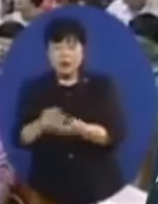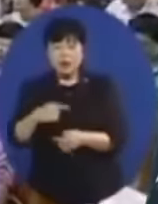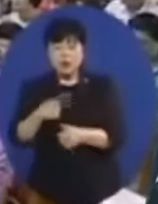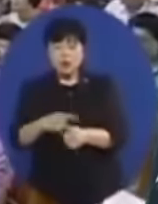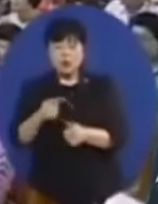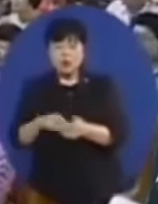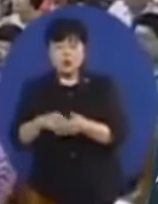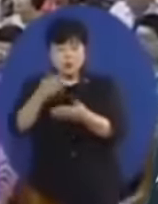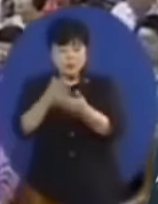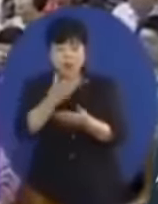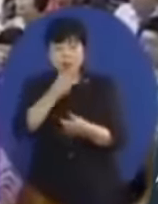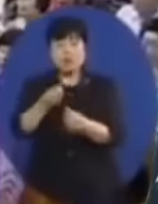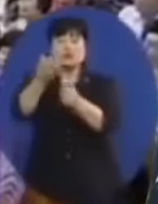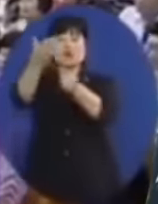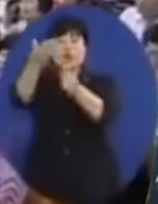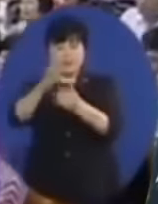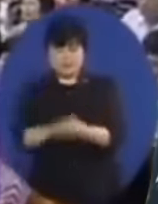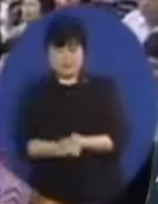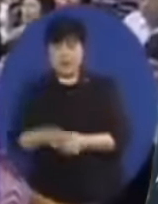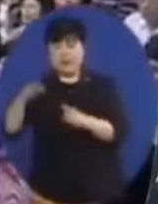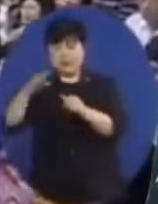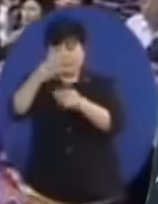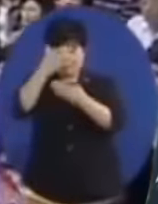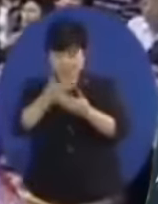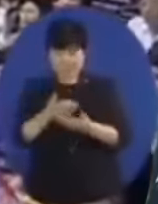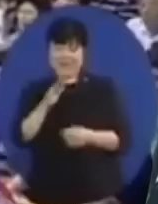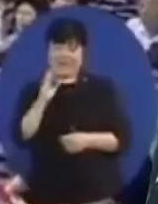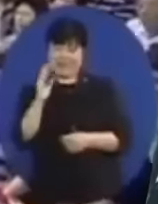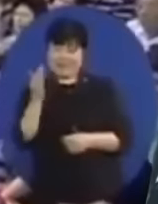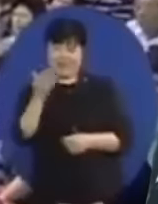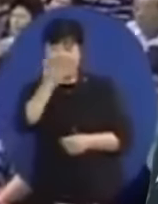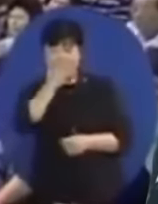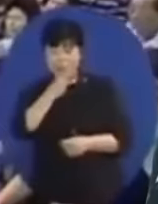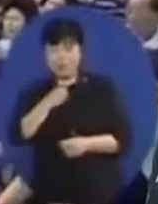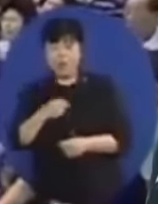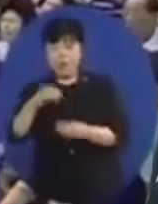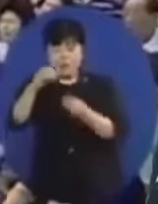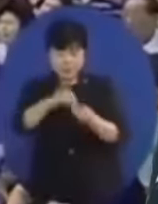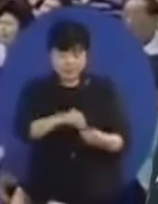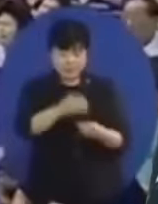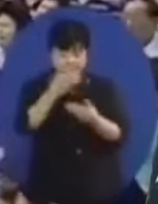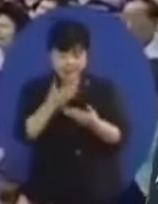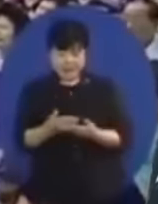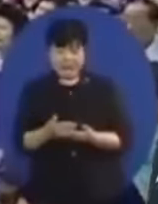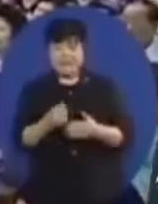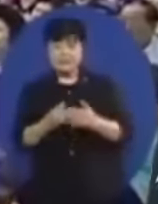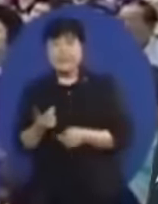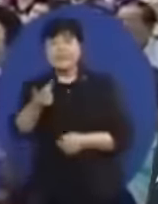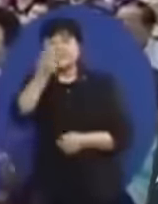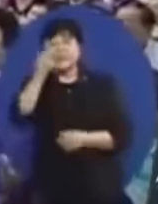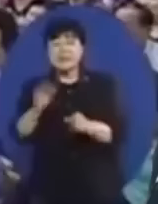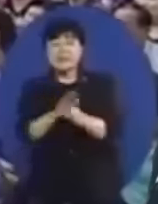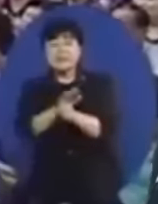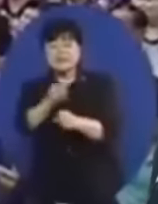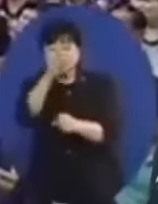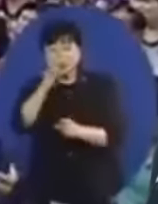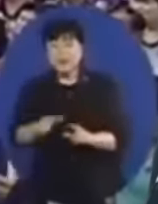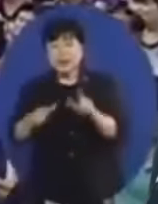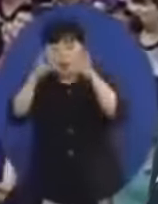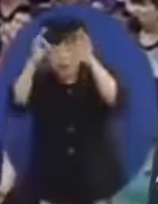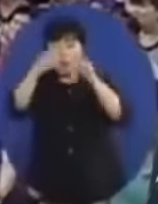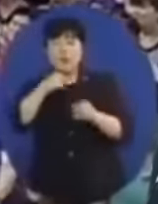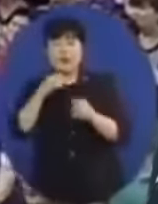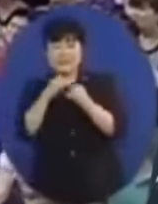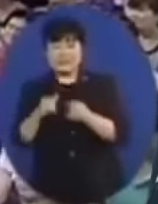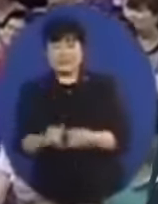빌라. 이를 위하여 너희가 부르심을 받았느니 이는 복을 이어받게 하려 하심이라. 그러므로 생명을 사랑하고 좋은 날 보기를